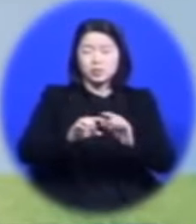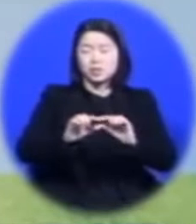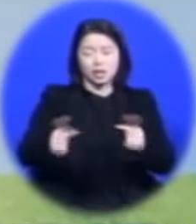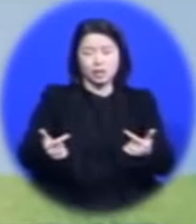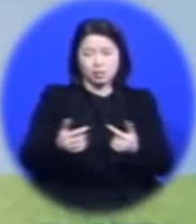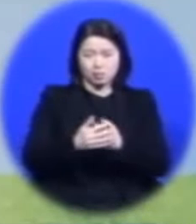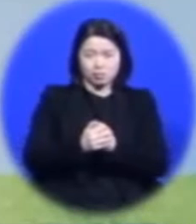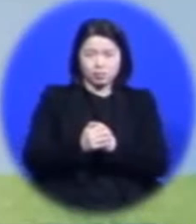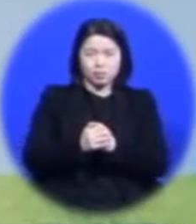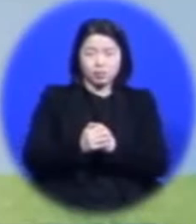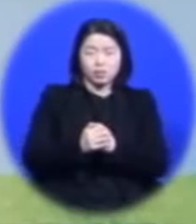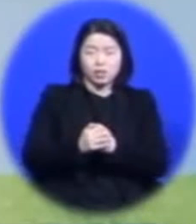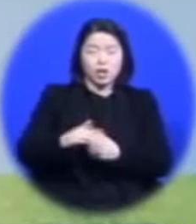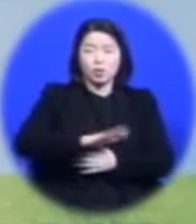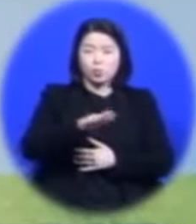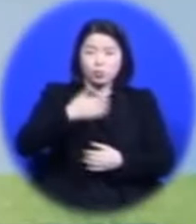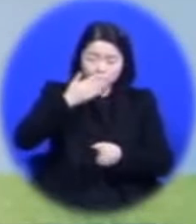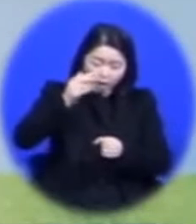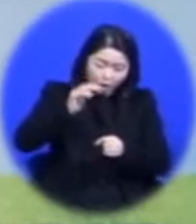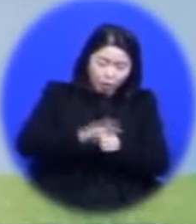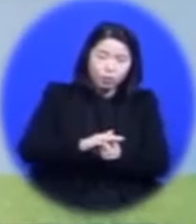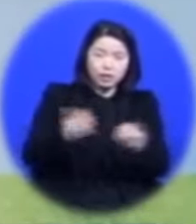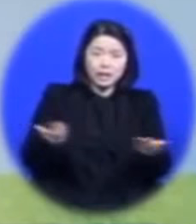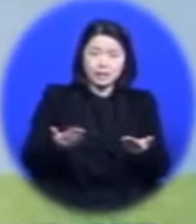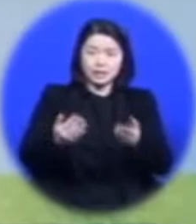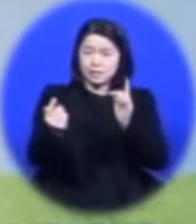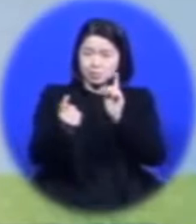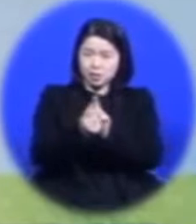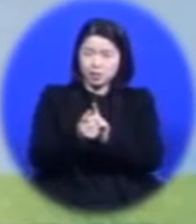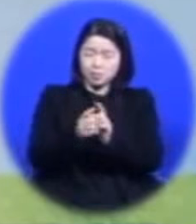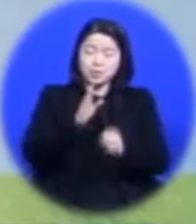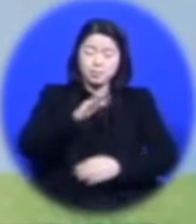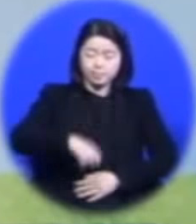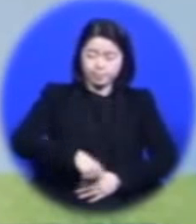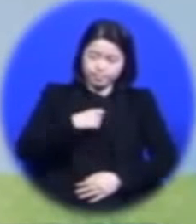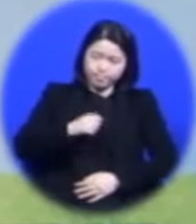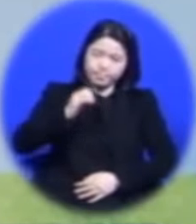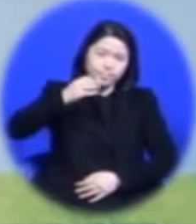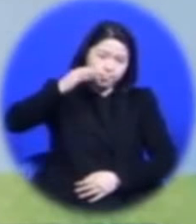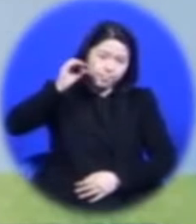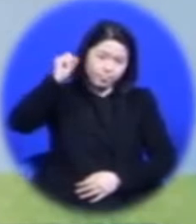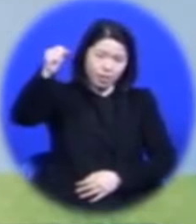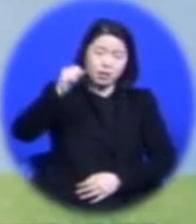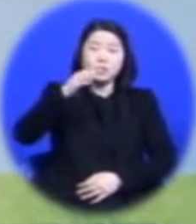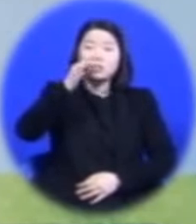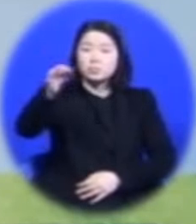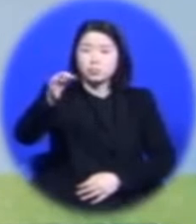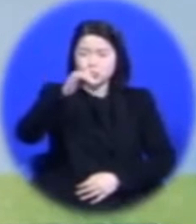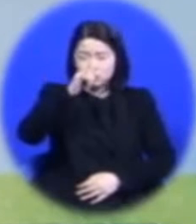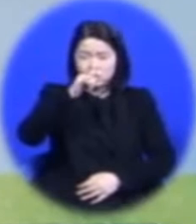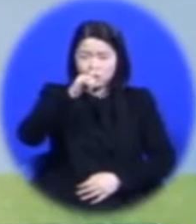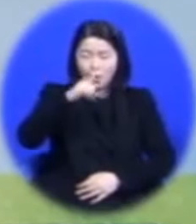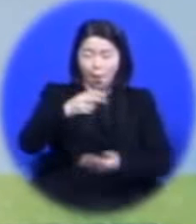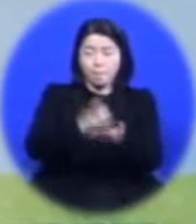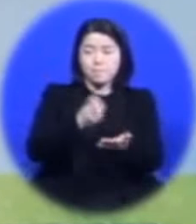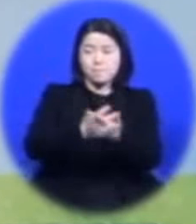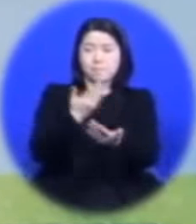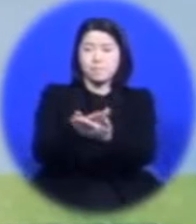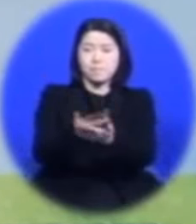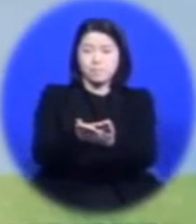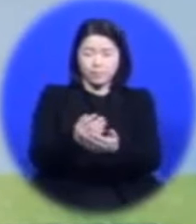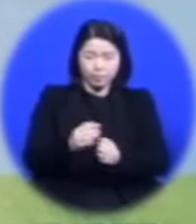않습니다 우리가 억울한 일을 당하면 정의를 부르짖어 정의를 부리 법대로